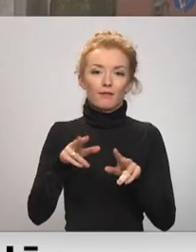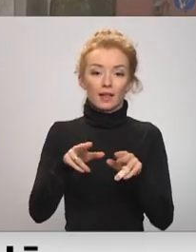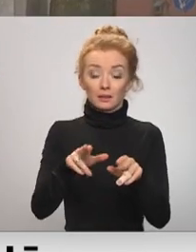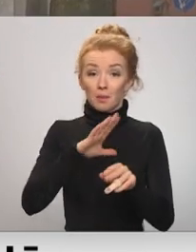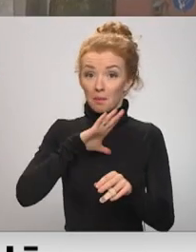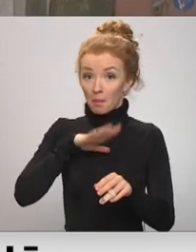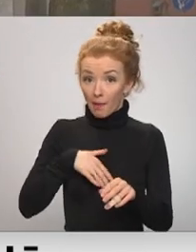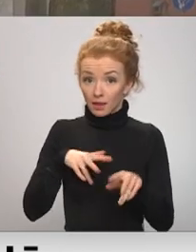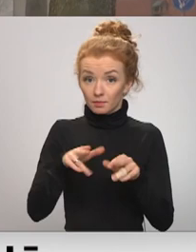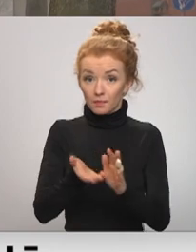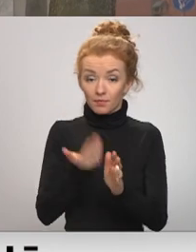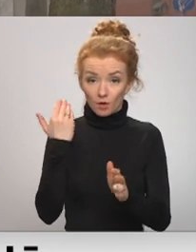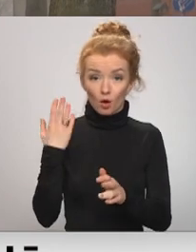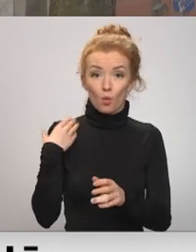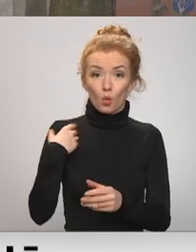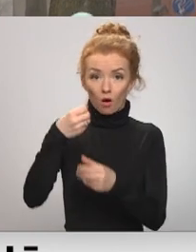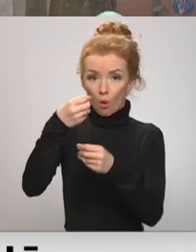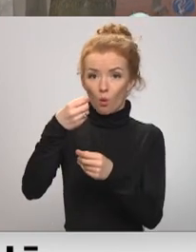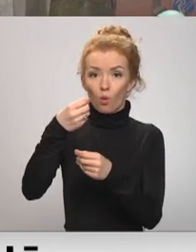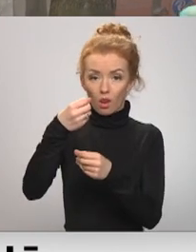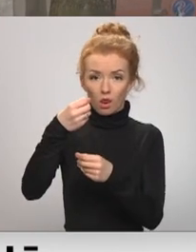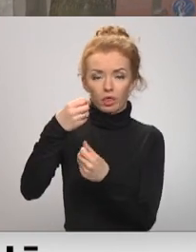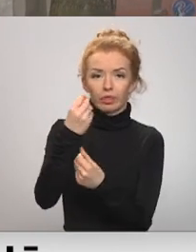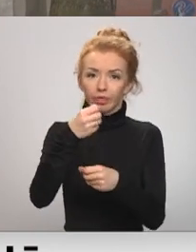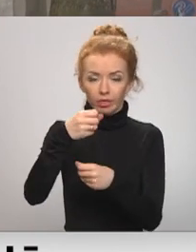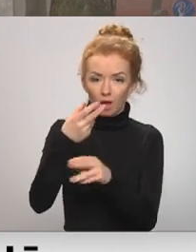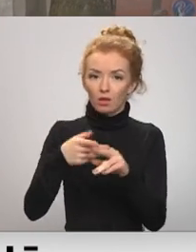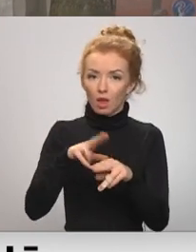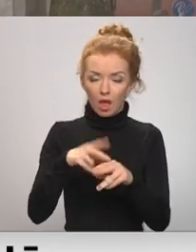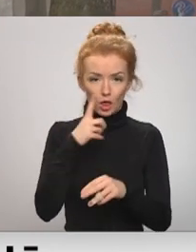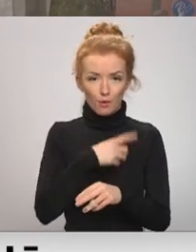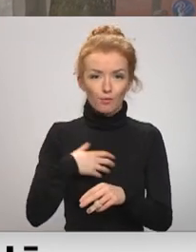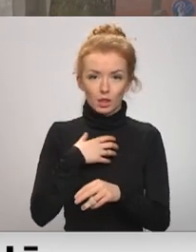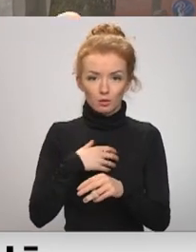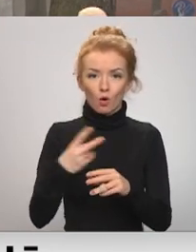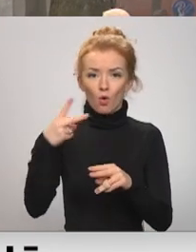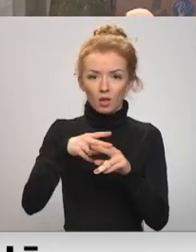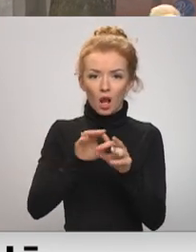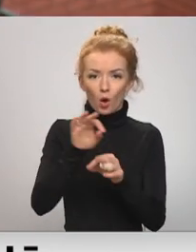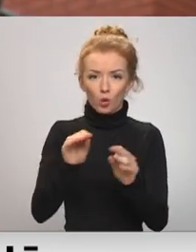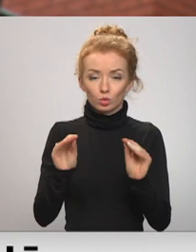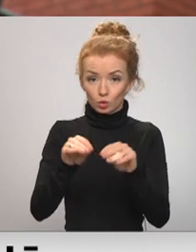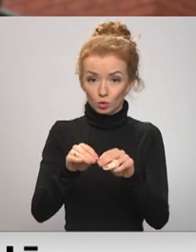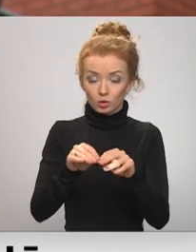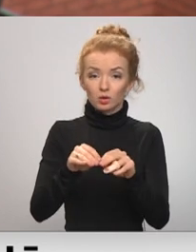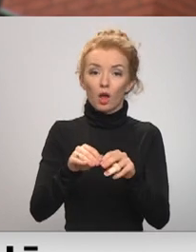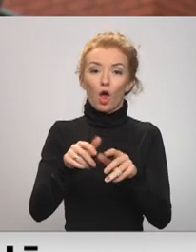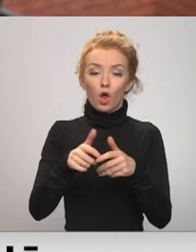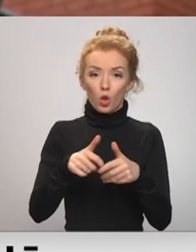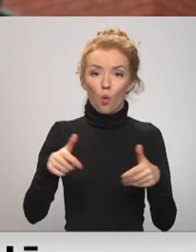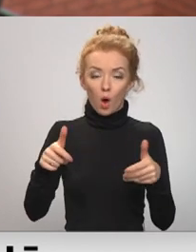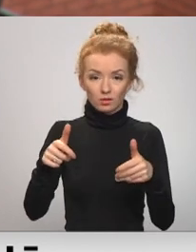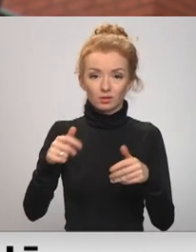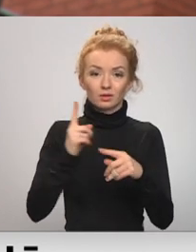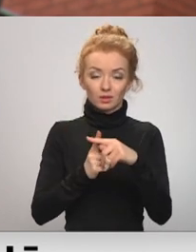audzēja izņemšanas mugurkauls vairs neturējās kopā ar iegurni, tādēļ bija nepieciešama rekonstrukcija. Jostas skriemeļos un